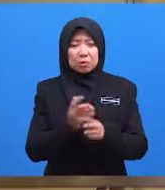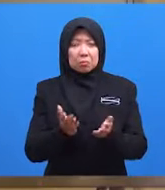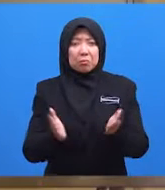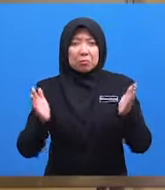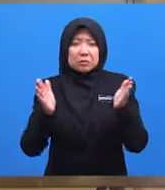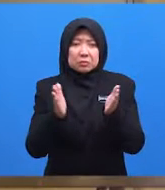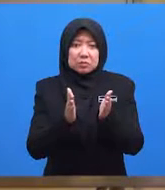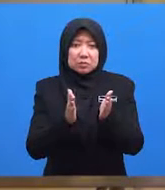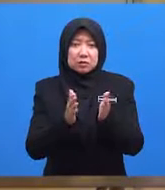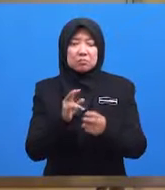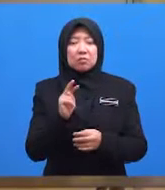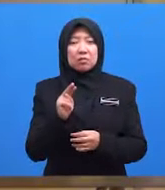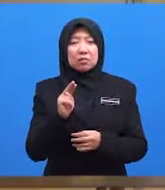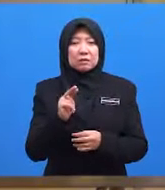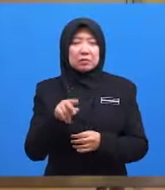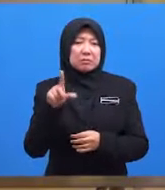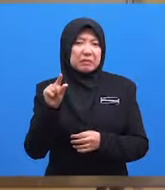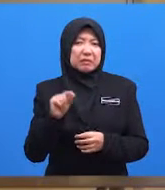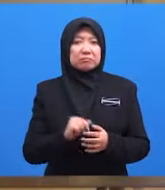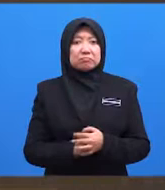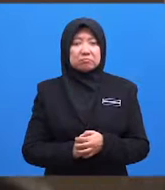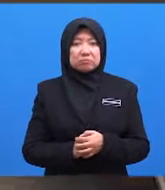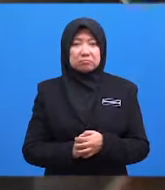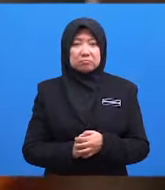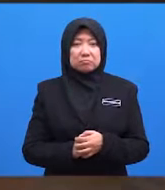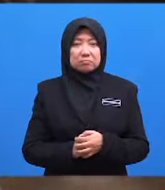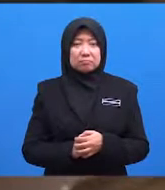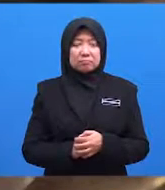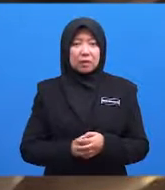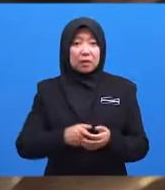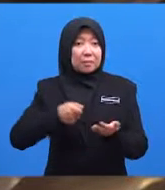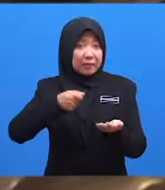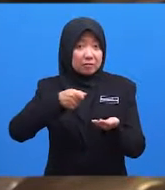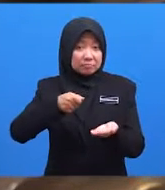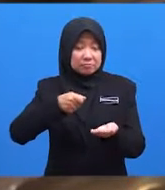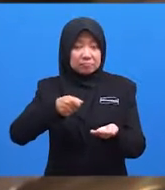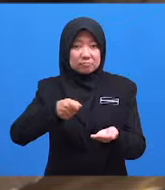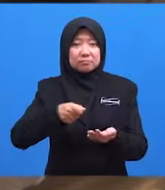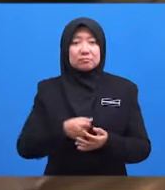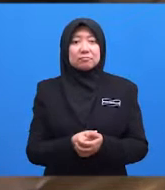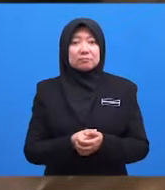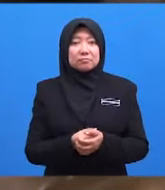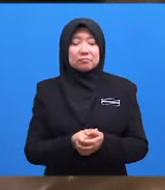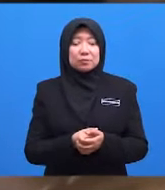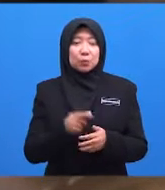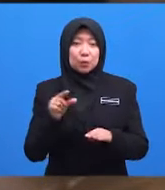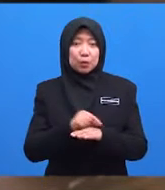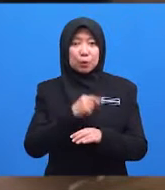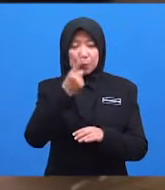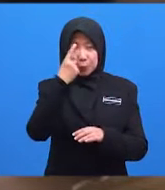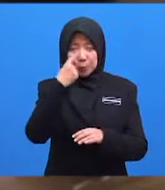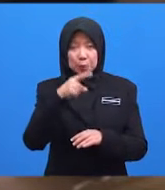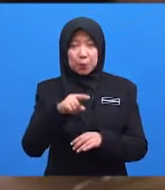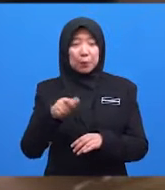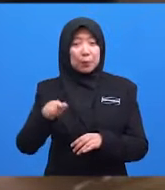menjadi berkanji dan melekit. Pan adalah digunakan untuk menumis